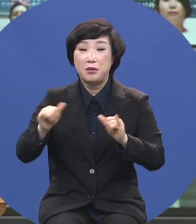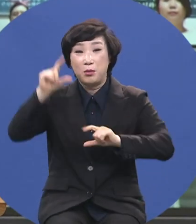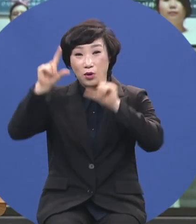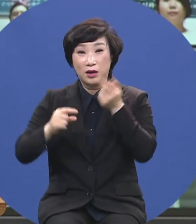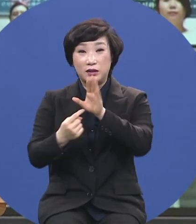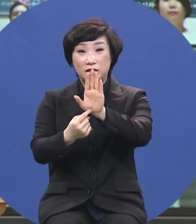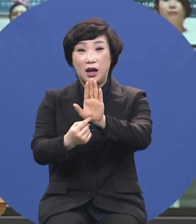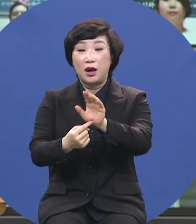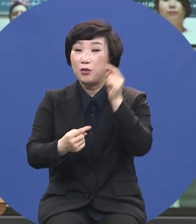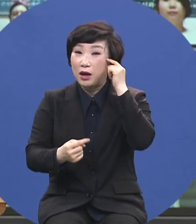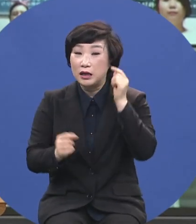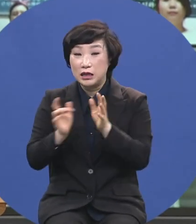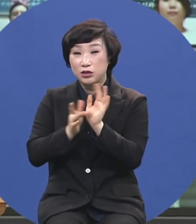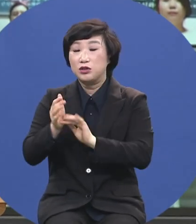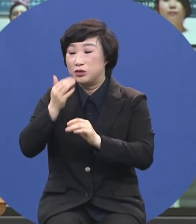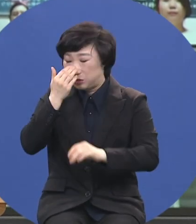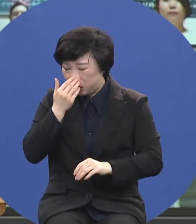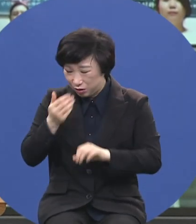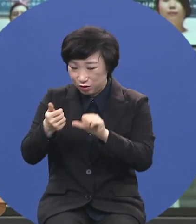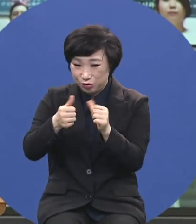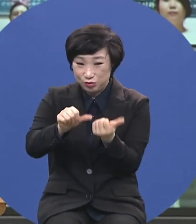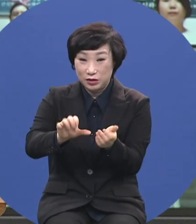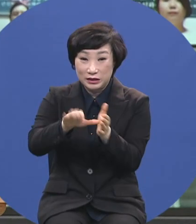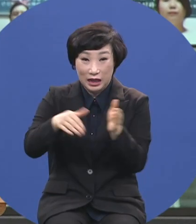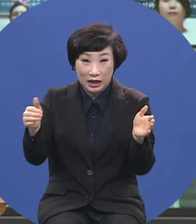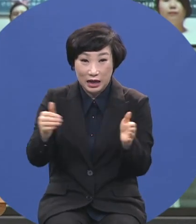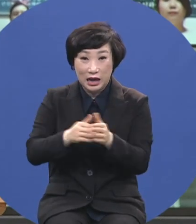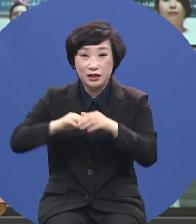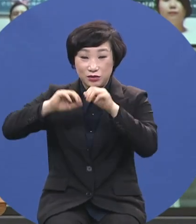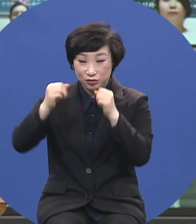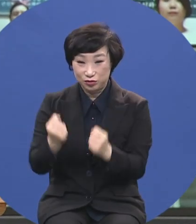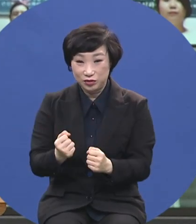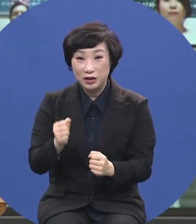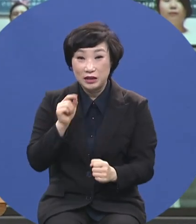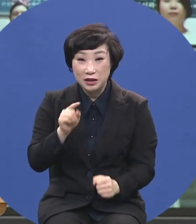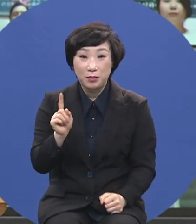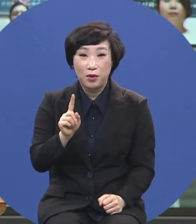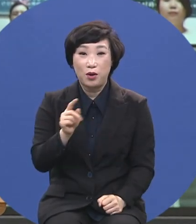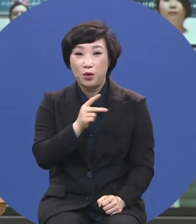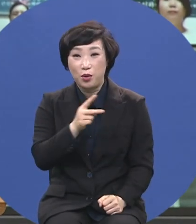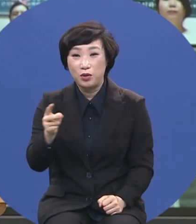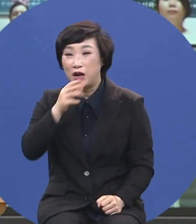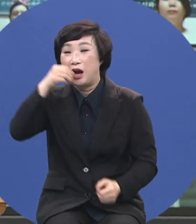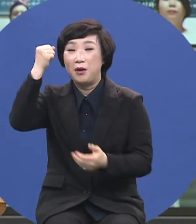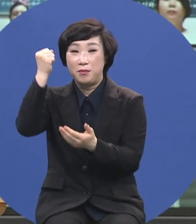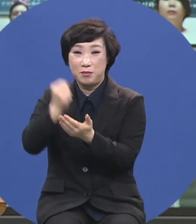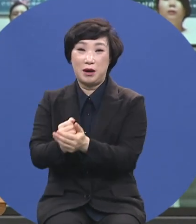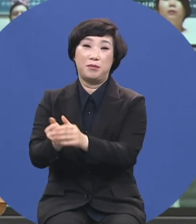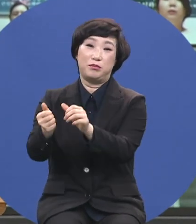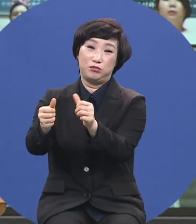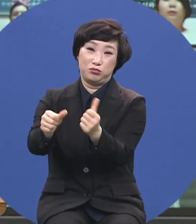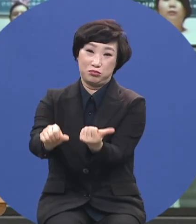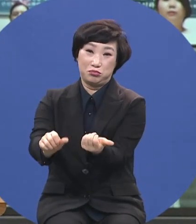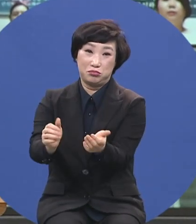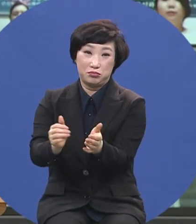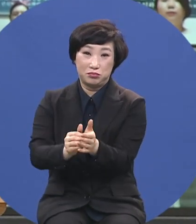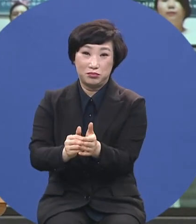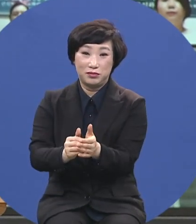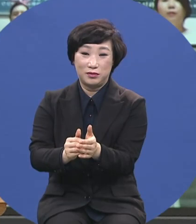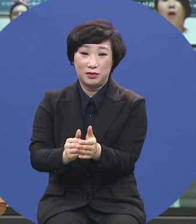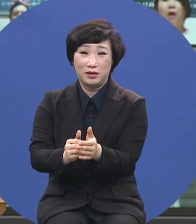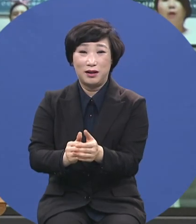나타나셨음에 자기를 낮추시고 죽기까지 복종하셨으니 십자가에 죽으심이라.